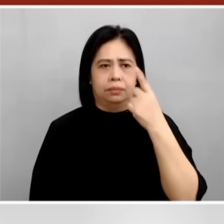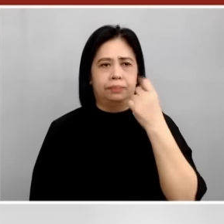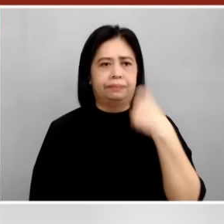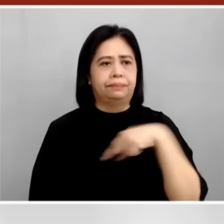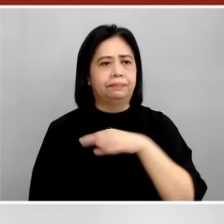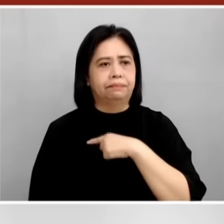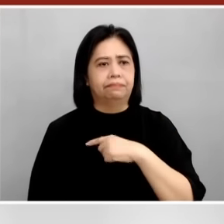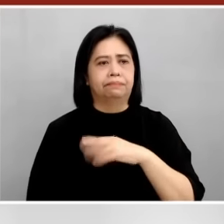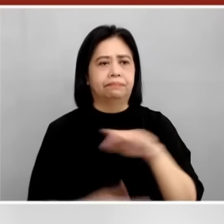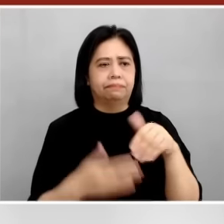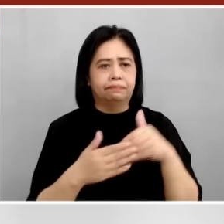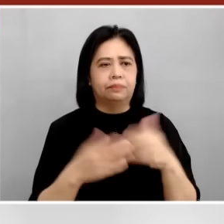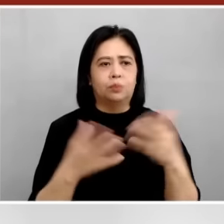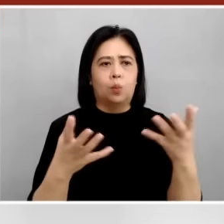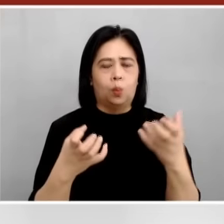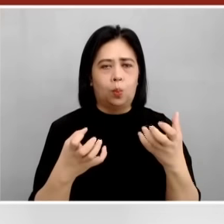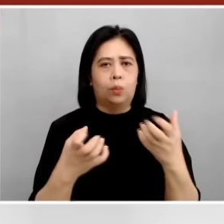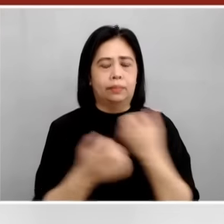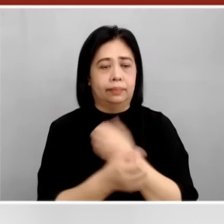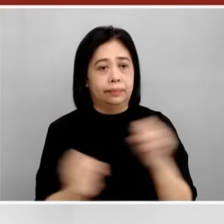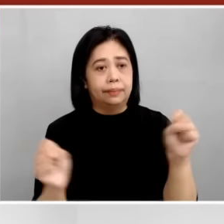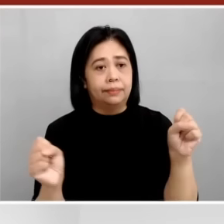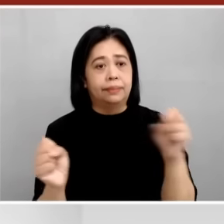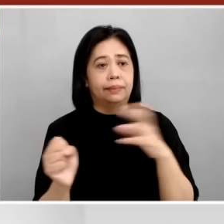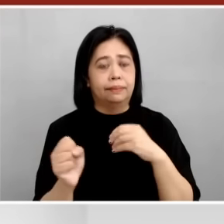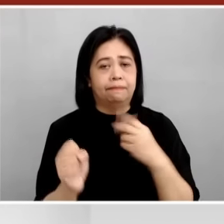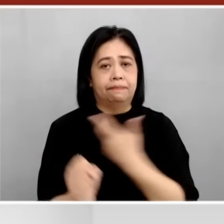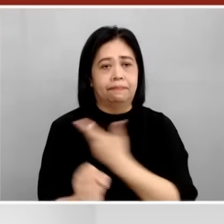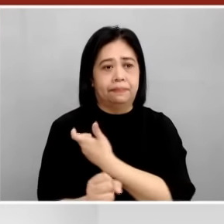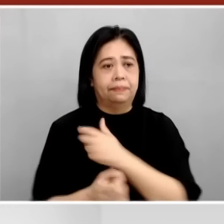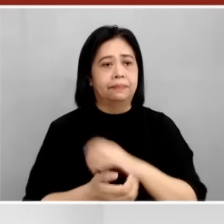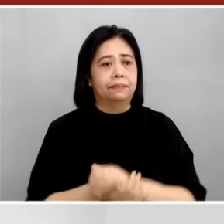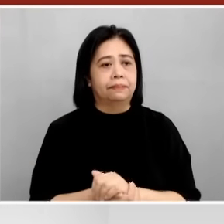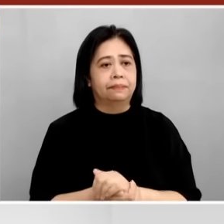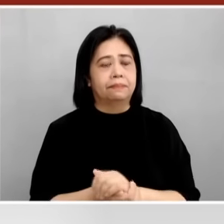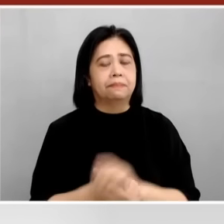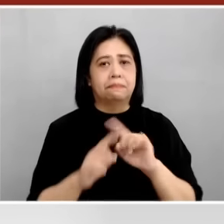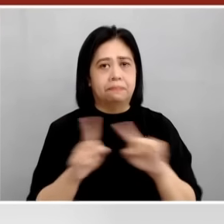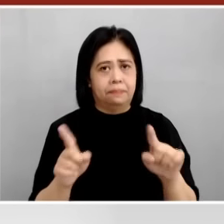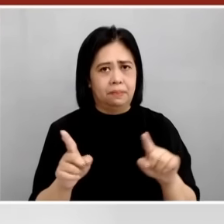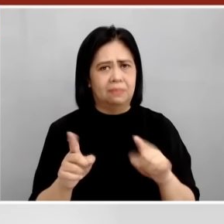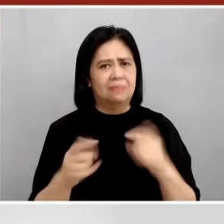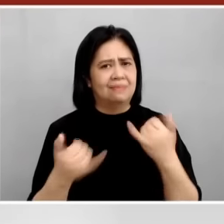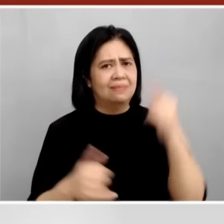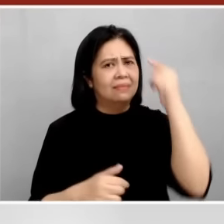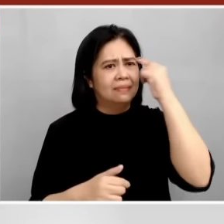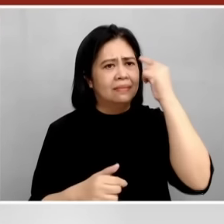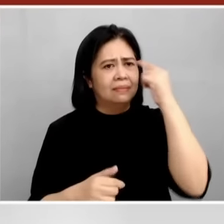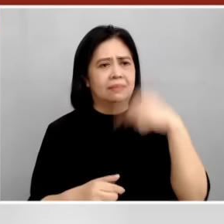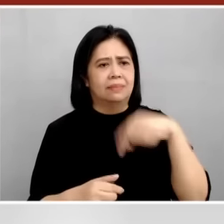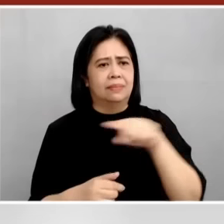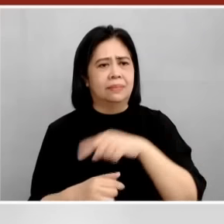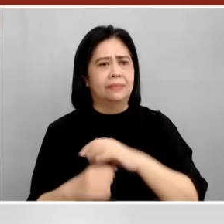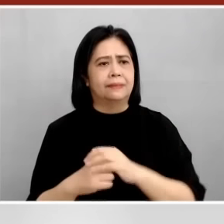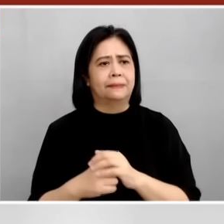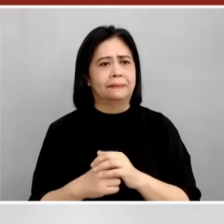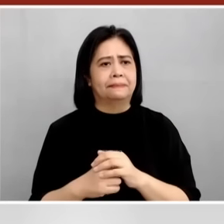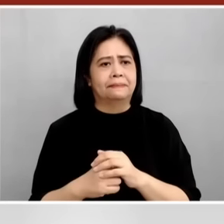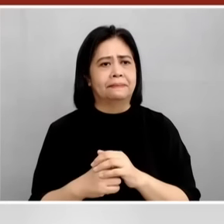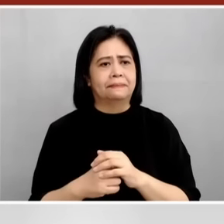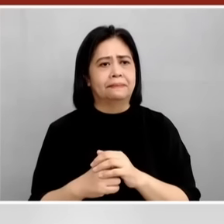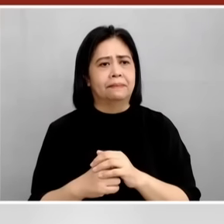namin na tayong lahat ay gustong maging ligtas at mabakunahan na, pero isipin po rin po natin na